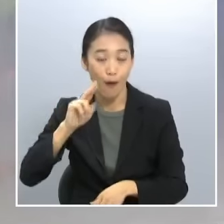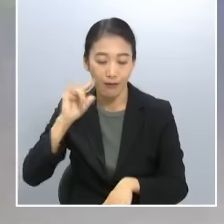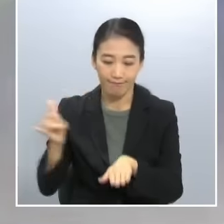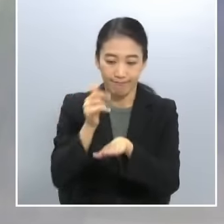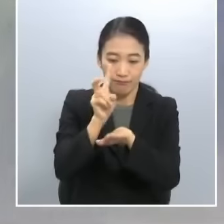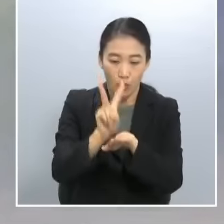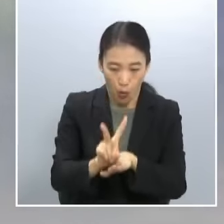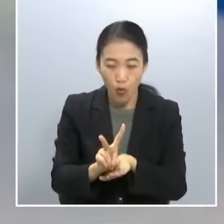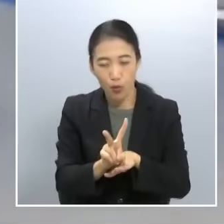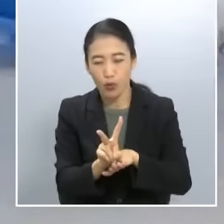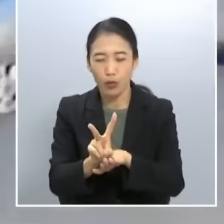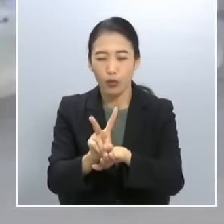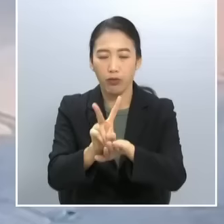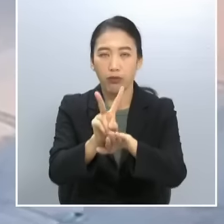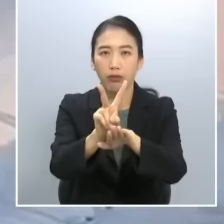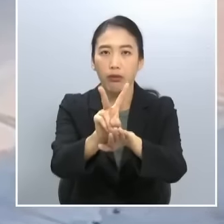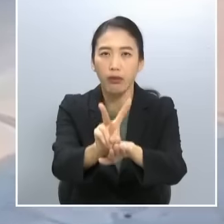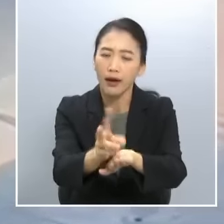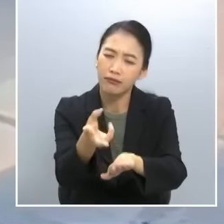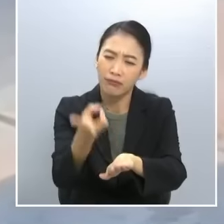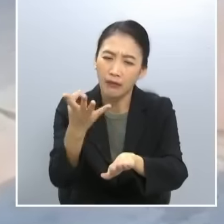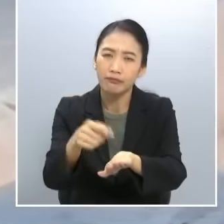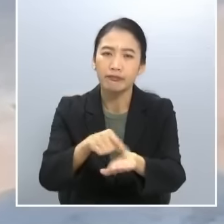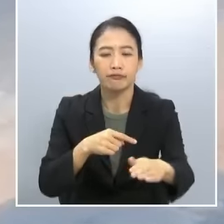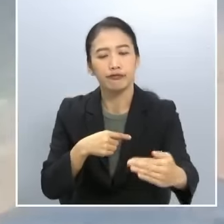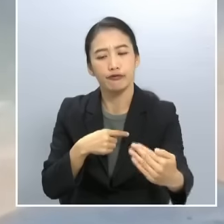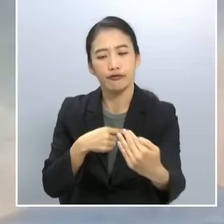ก็ขับกลับมาจอดที่เดิมตอน 838